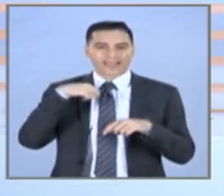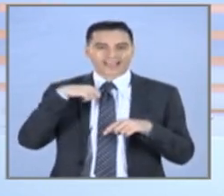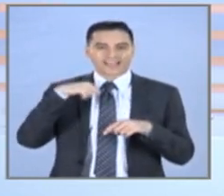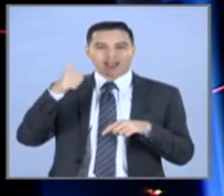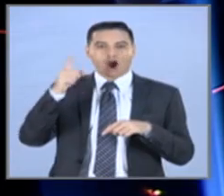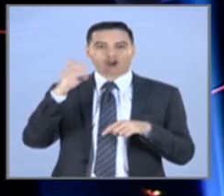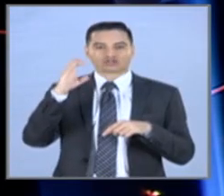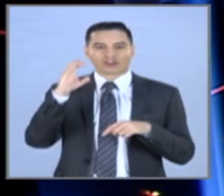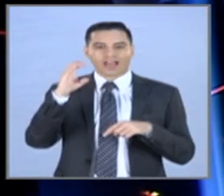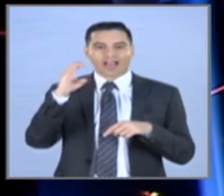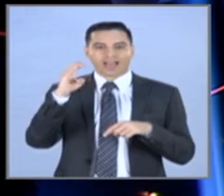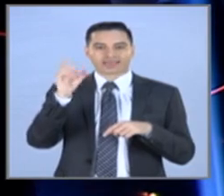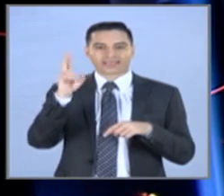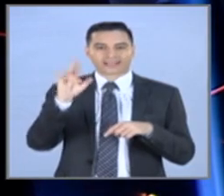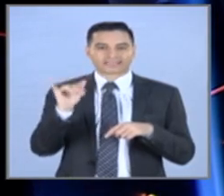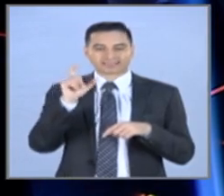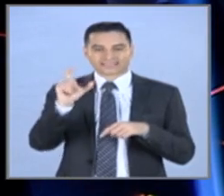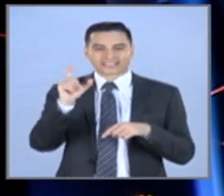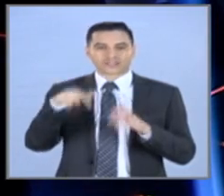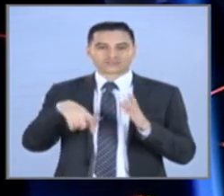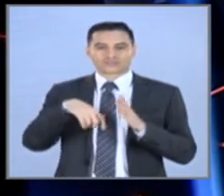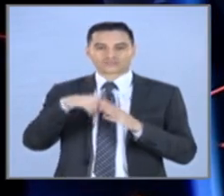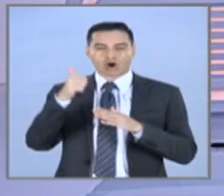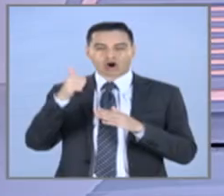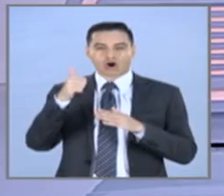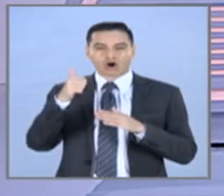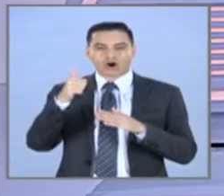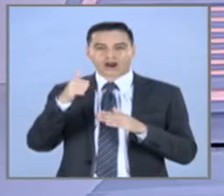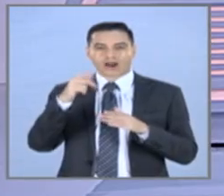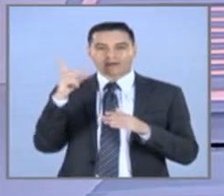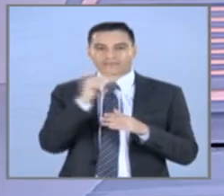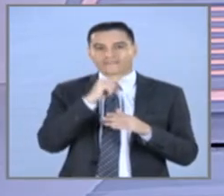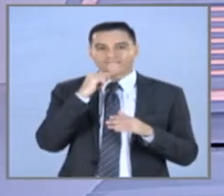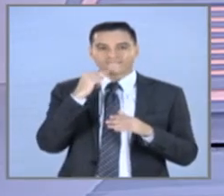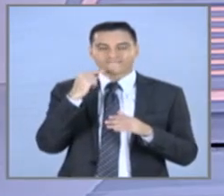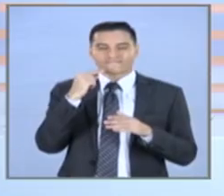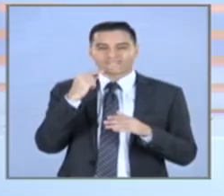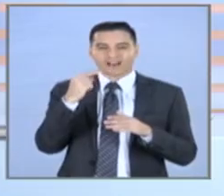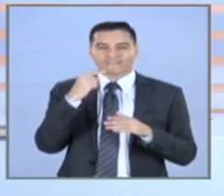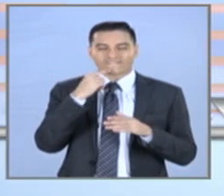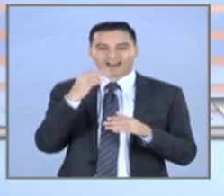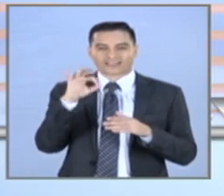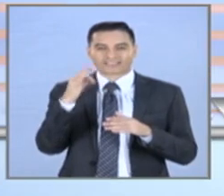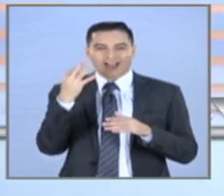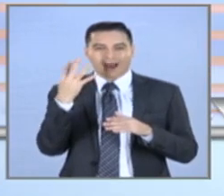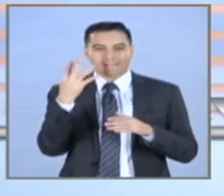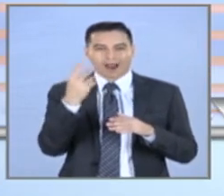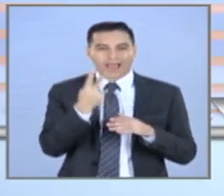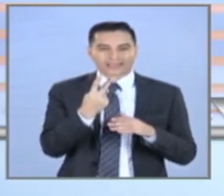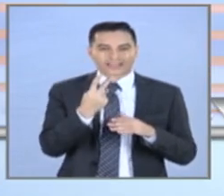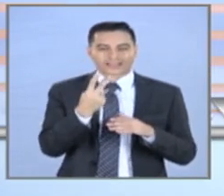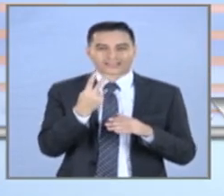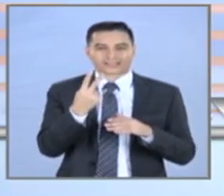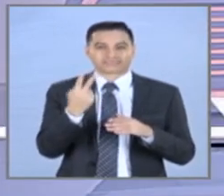والأرجنتين كسبت بركلات الترجيح 4-2. تاني سؤال ما يتجاوبش. دلوقتي عندنا سؤال في